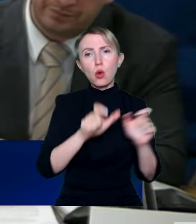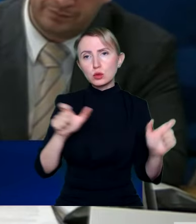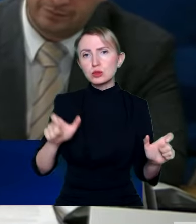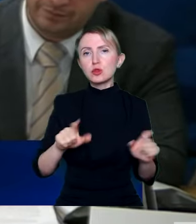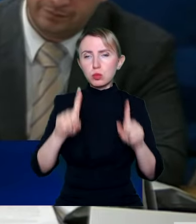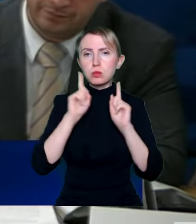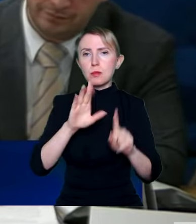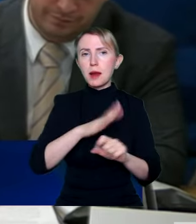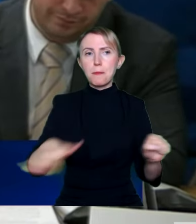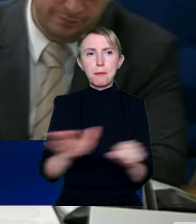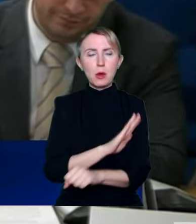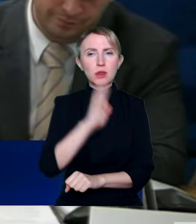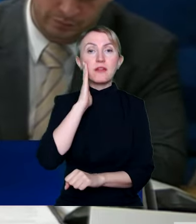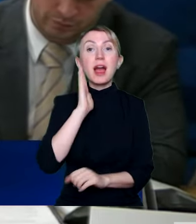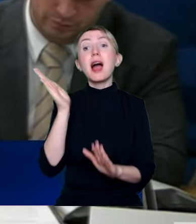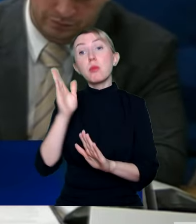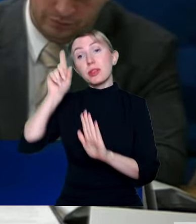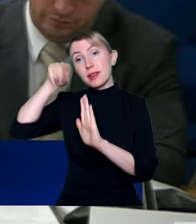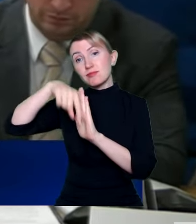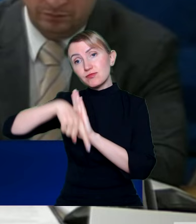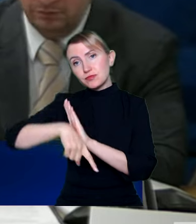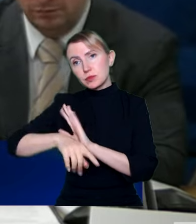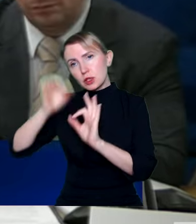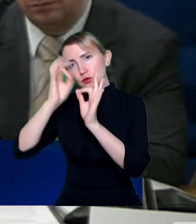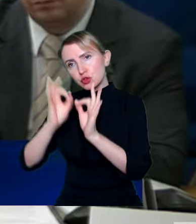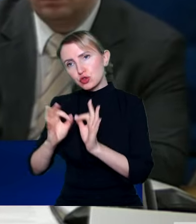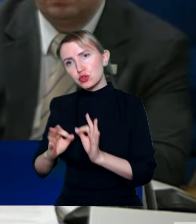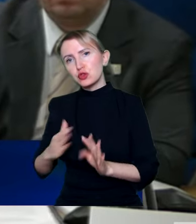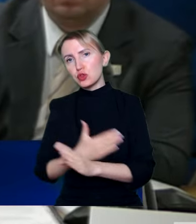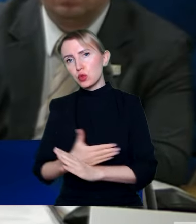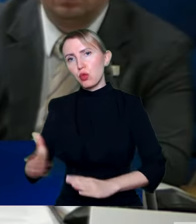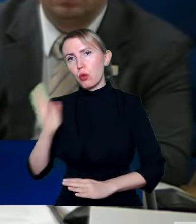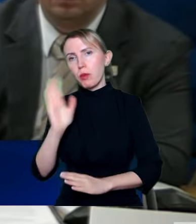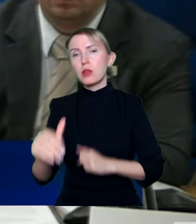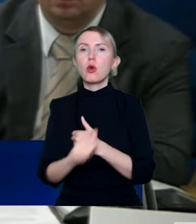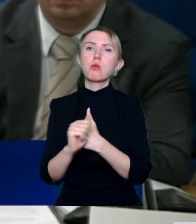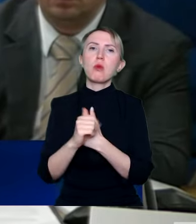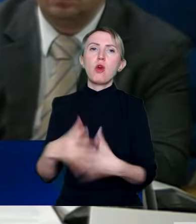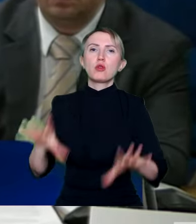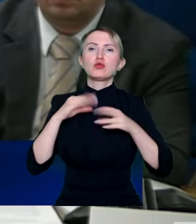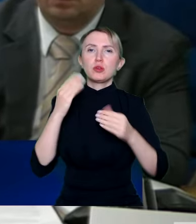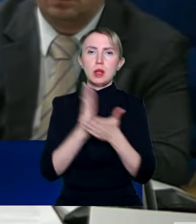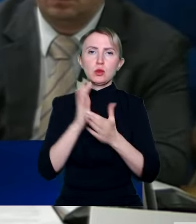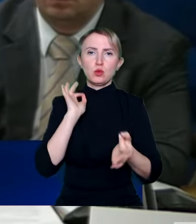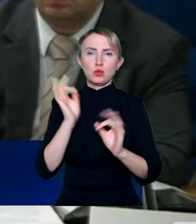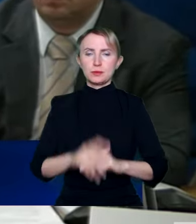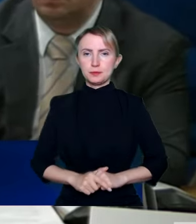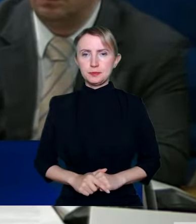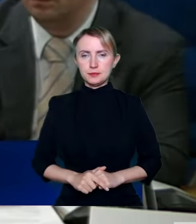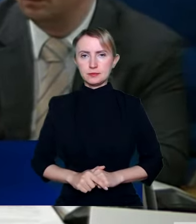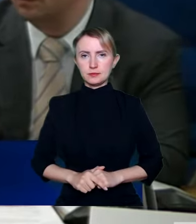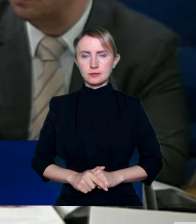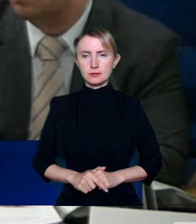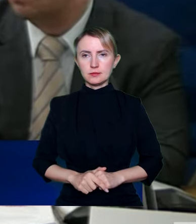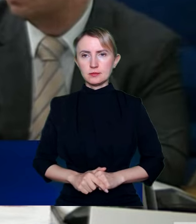posiadają pełną wiedzę, a potem wejdziemy do tych szczegółów, które również będą wynikały z pozyskanych dokumentów. Dobrze,